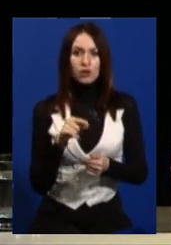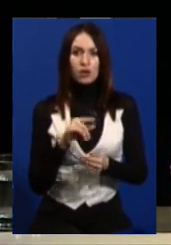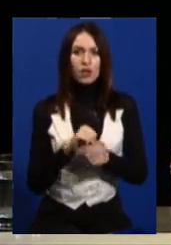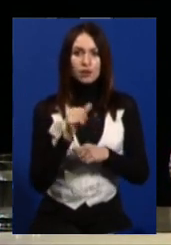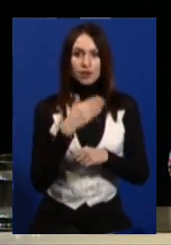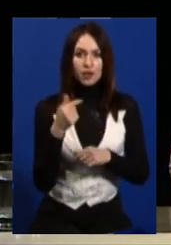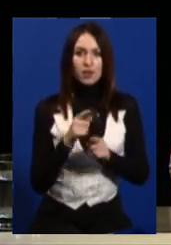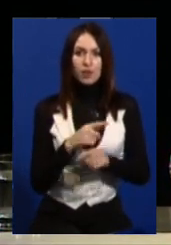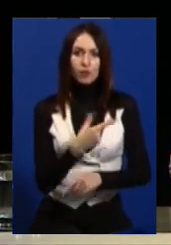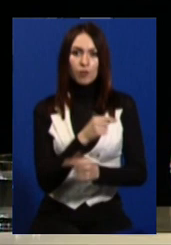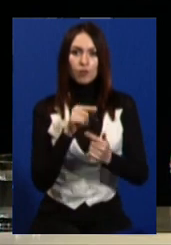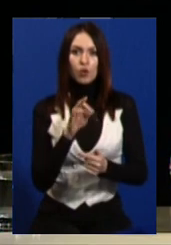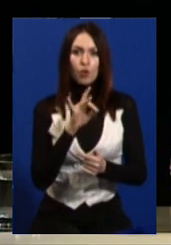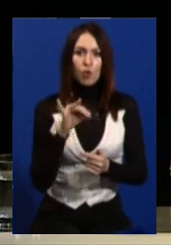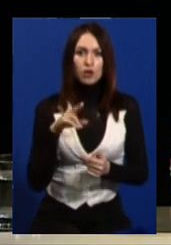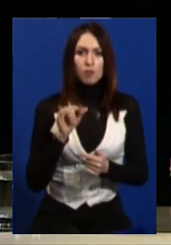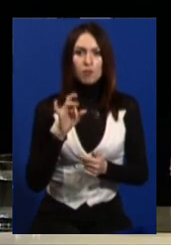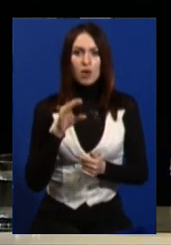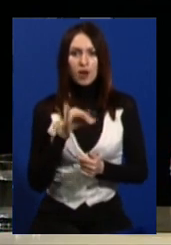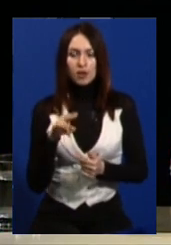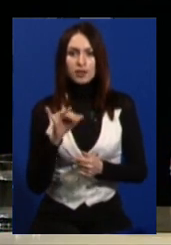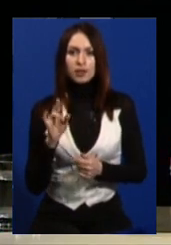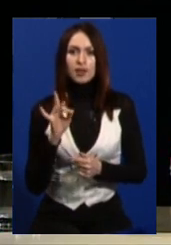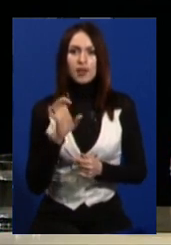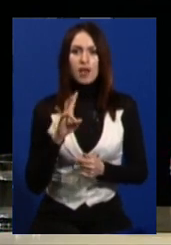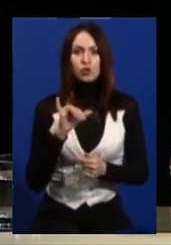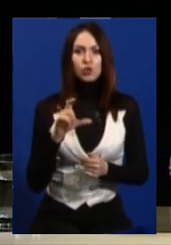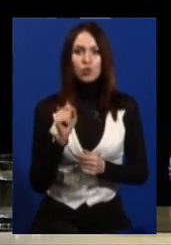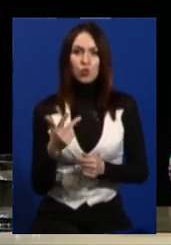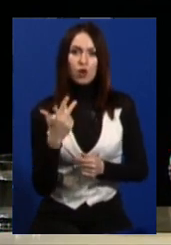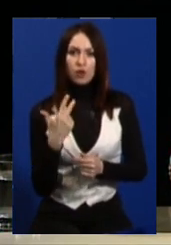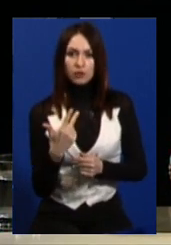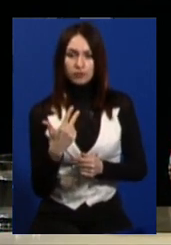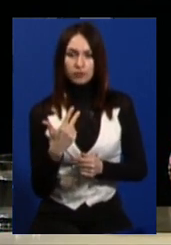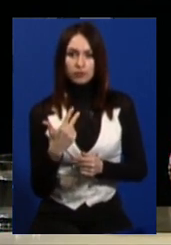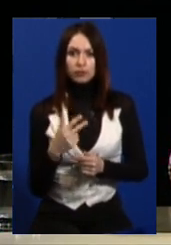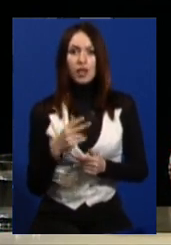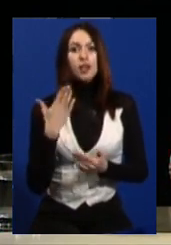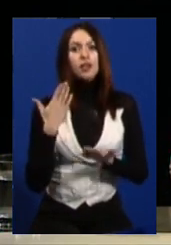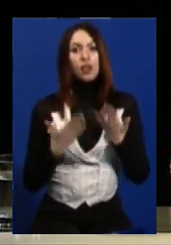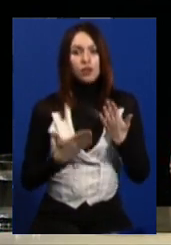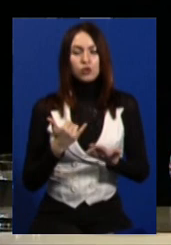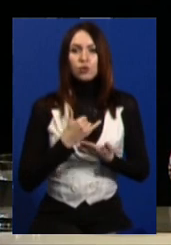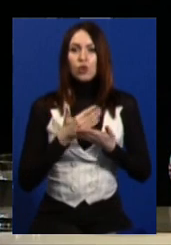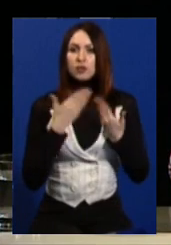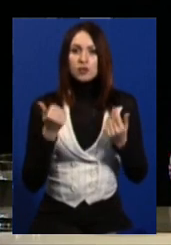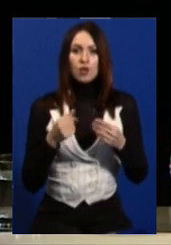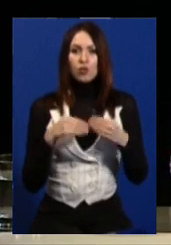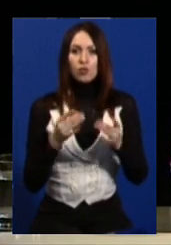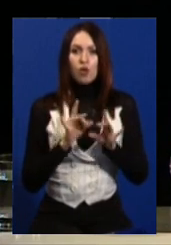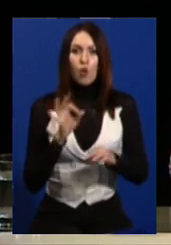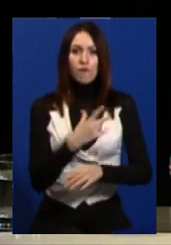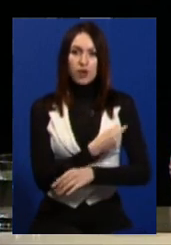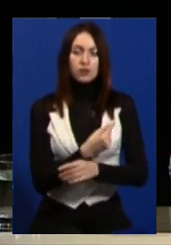И это будет вакцина против кори, паротита и краснухи. В данном случае, если у нас нет данных о вакцинации, то такой